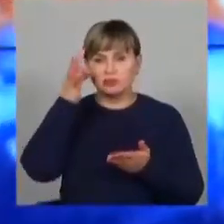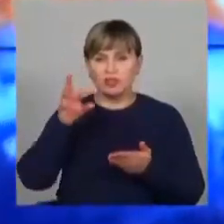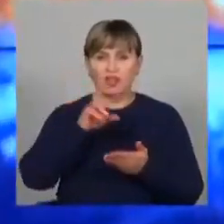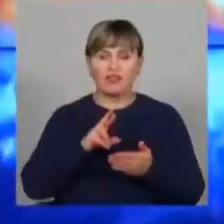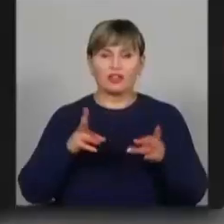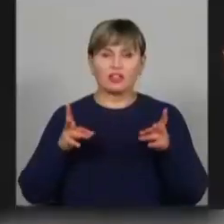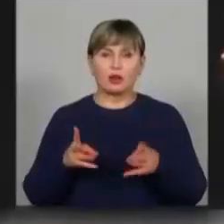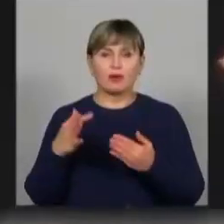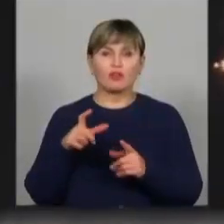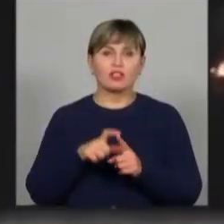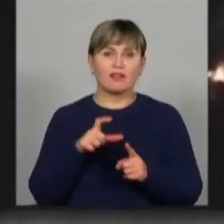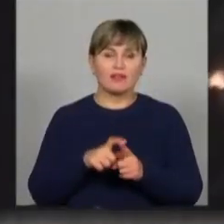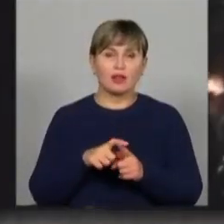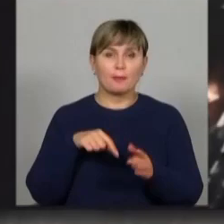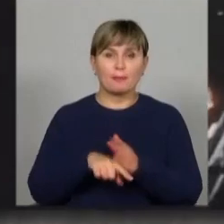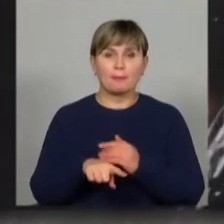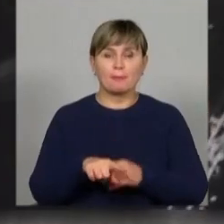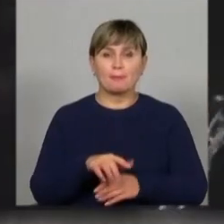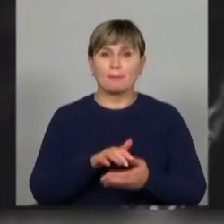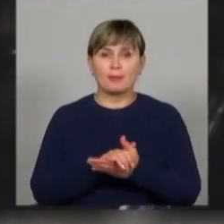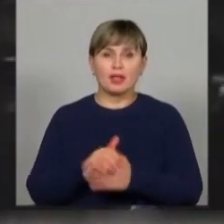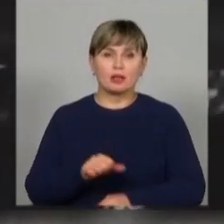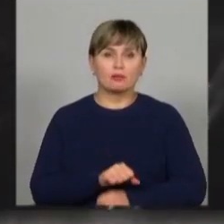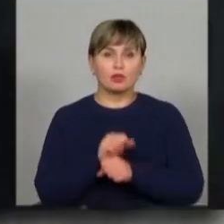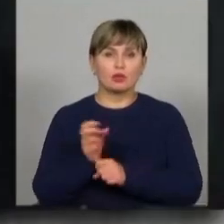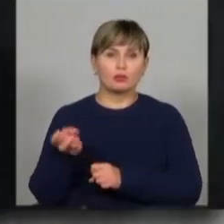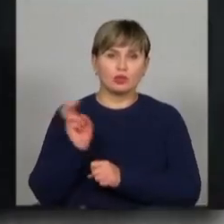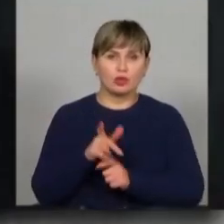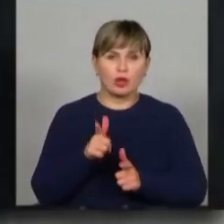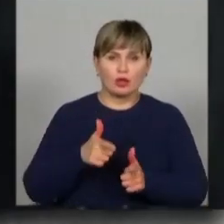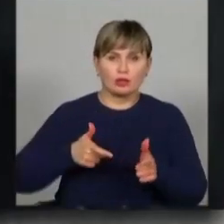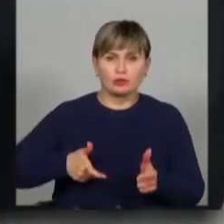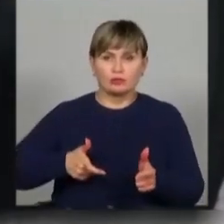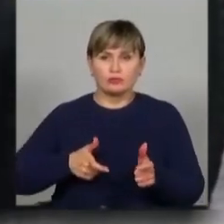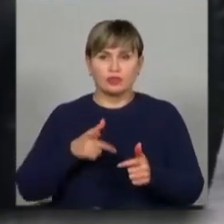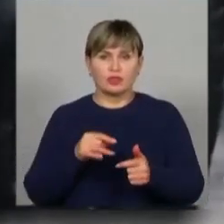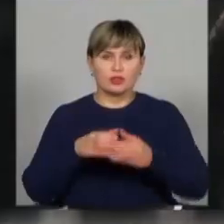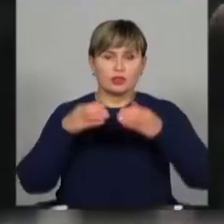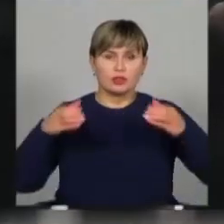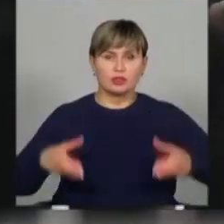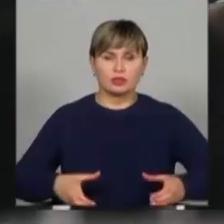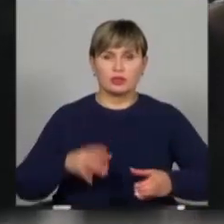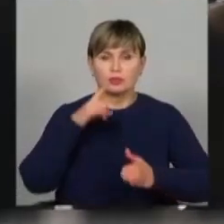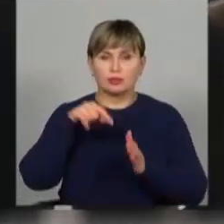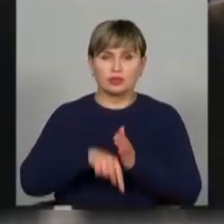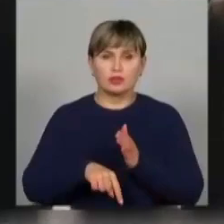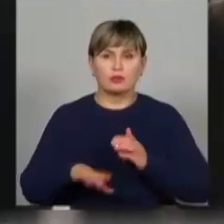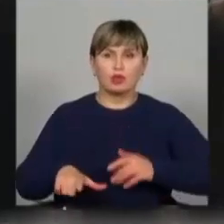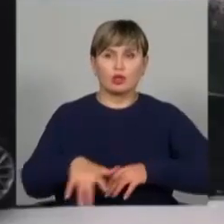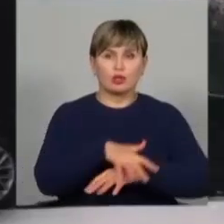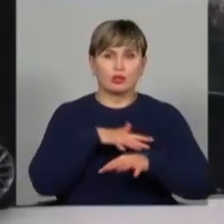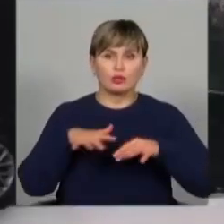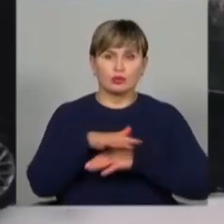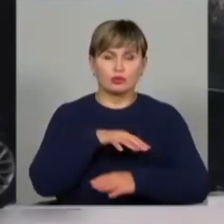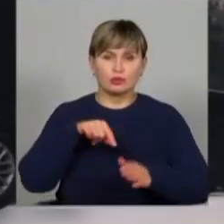трагедии по его словам якобы мирные митингующие пришли вооруженные из цистернами для бензина затем толпа разъяренных людей